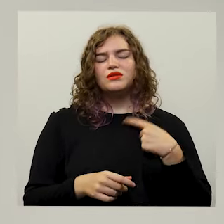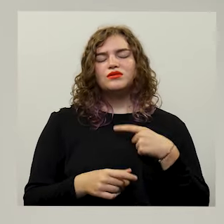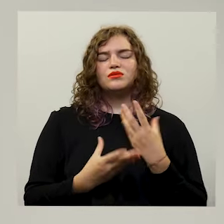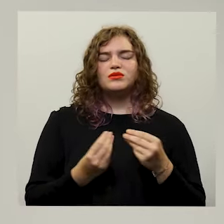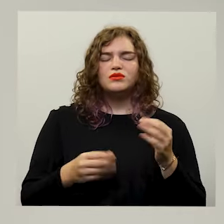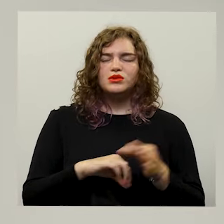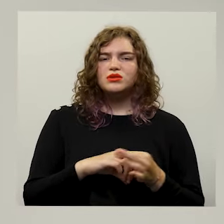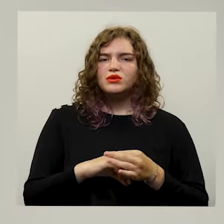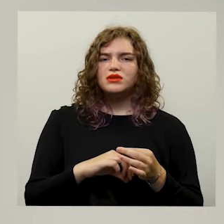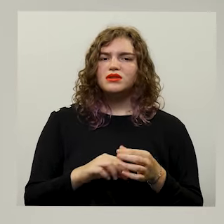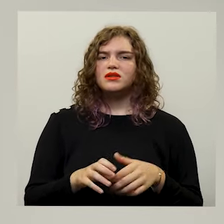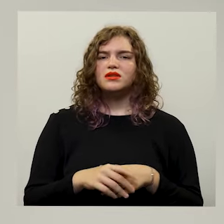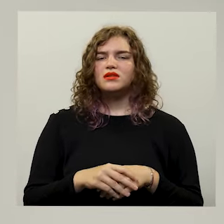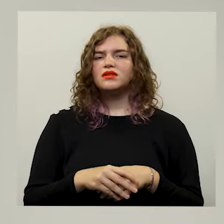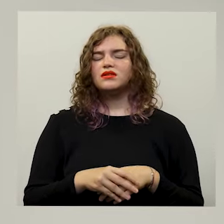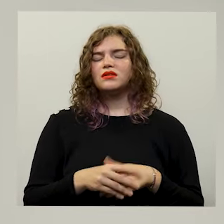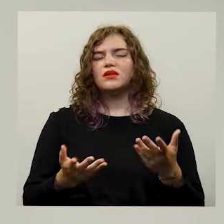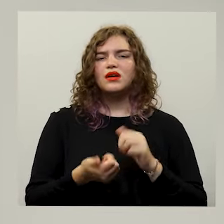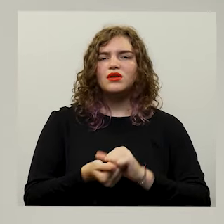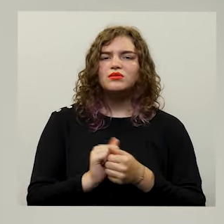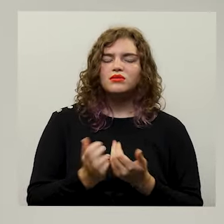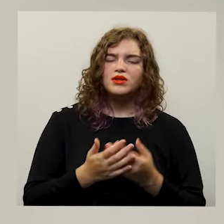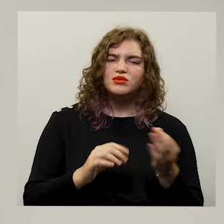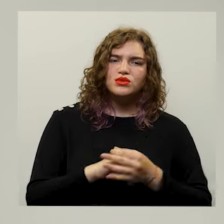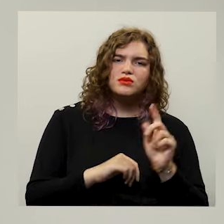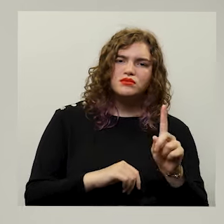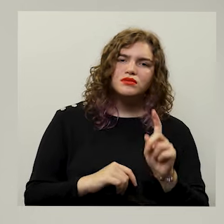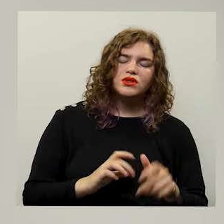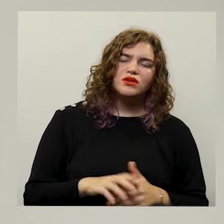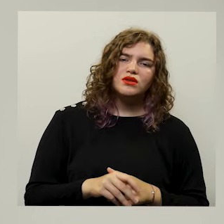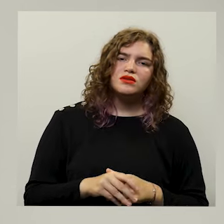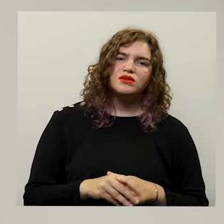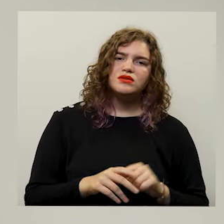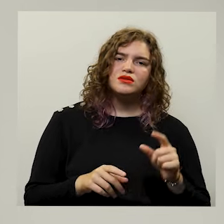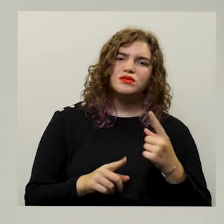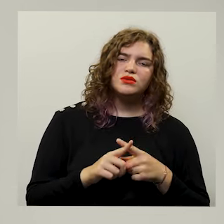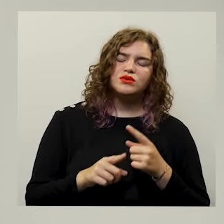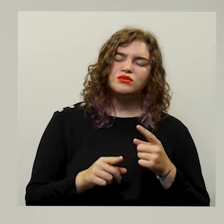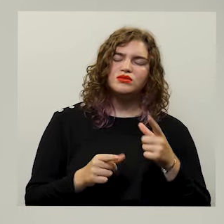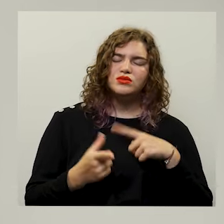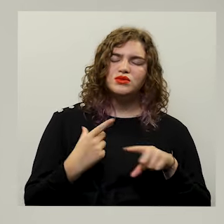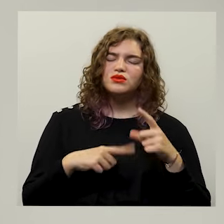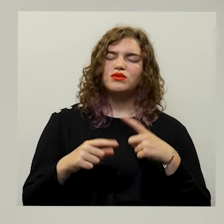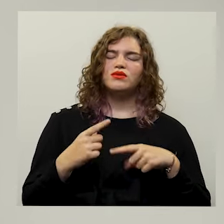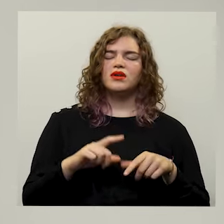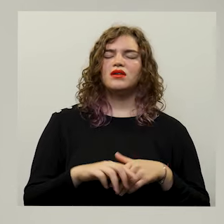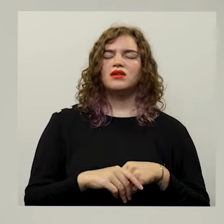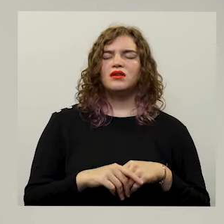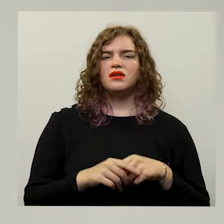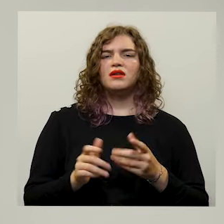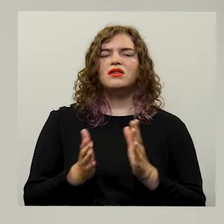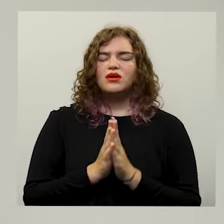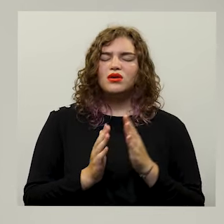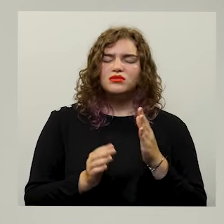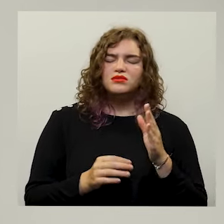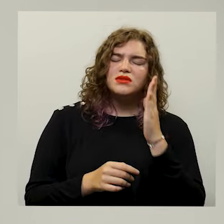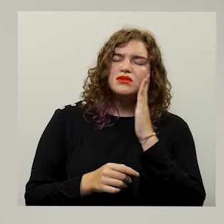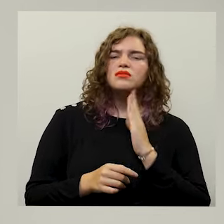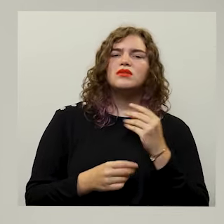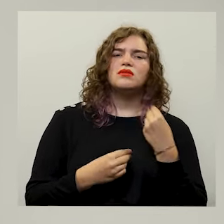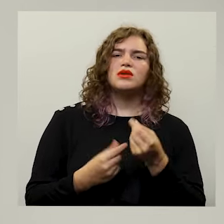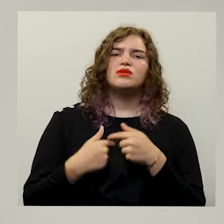soții care luptă pentru soții lor și suferă. Te rog să le mângâi inima și să le